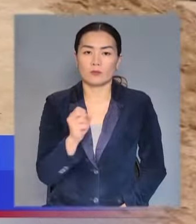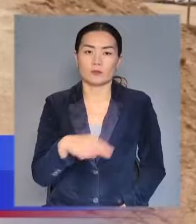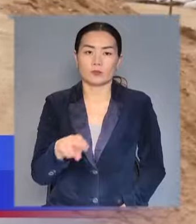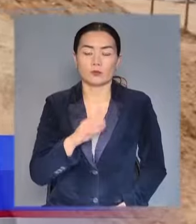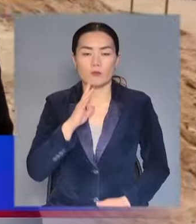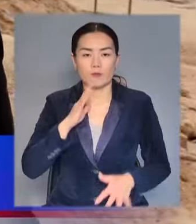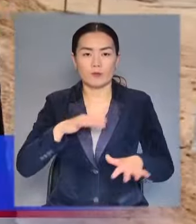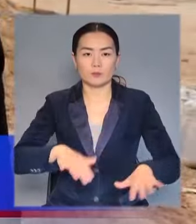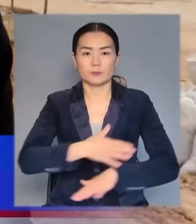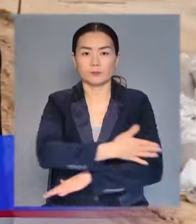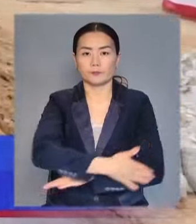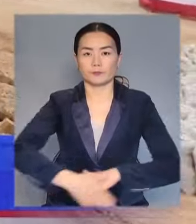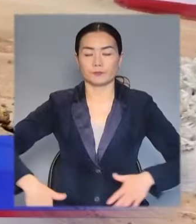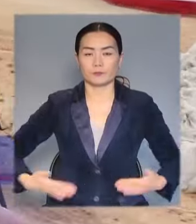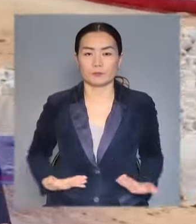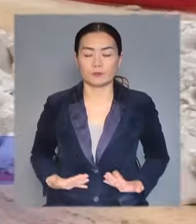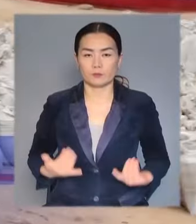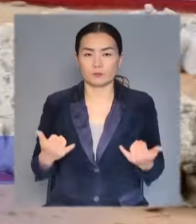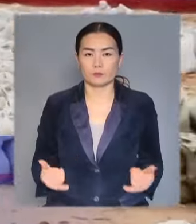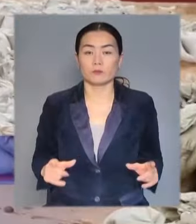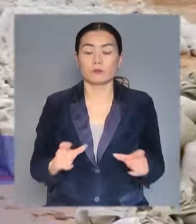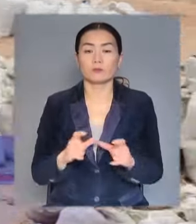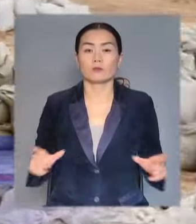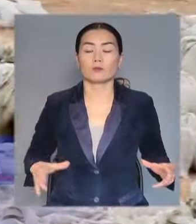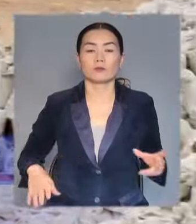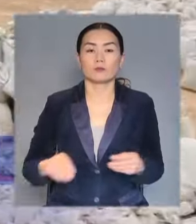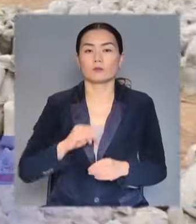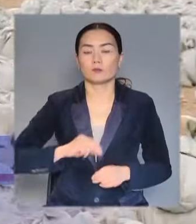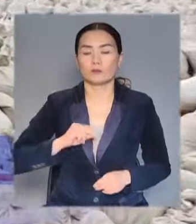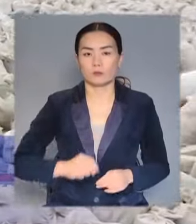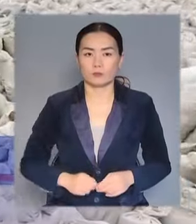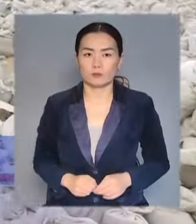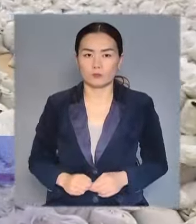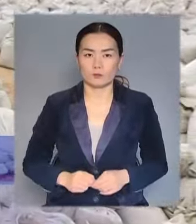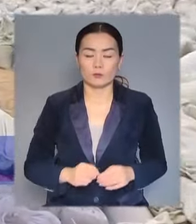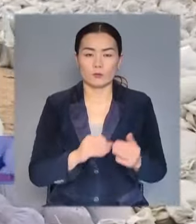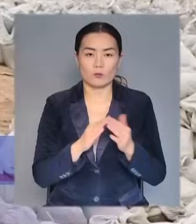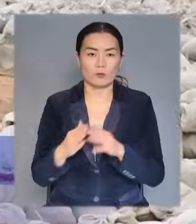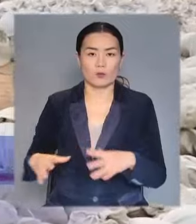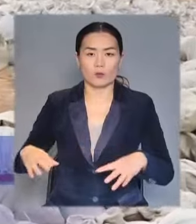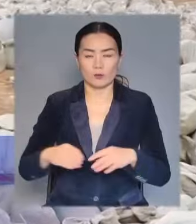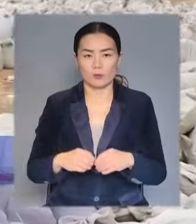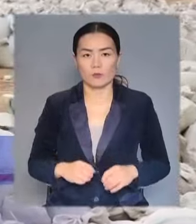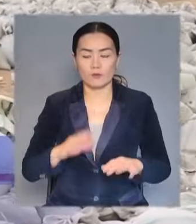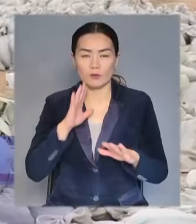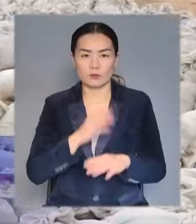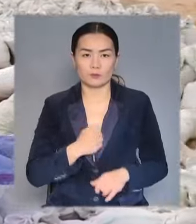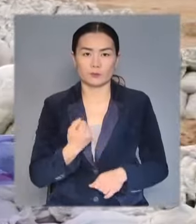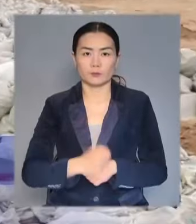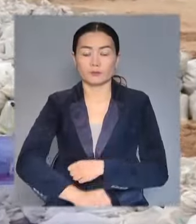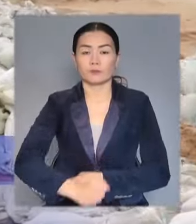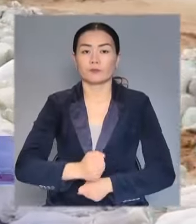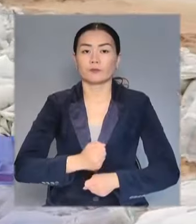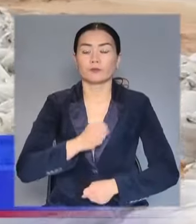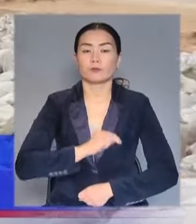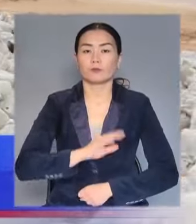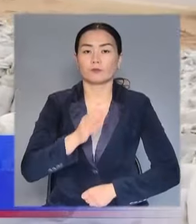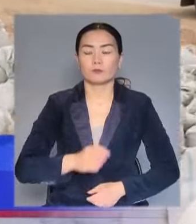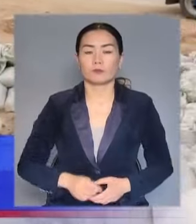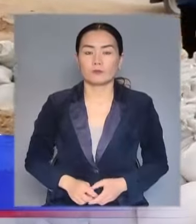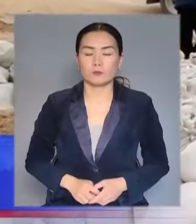ауданындағы жайықтың жағасында тұрмыз. Бұл жерде білім беру ұйымдарының қызметкерлері және тұрғындар бірігіп, тасқынға қарсы жұмыстар